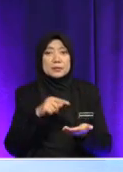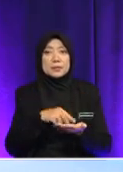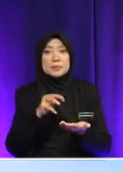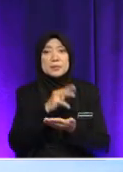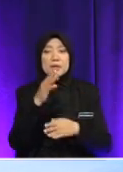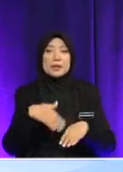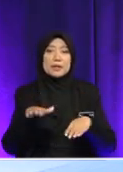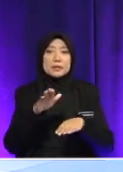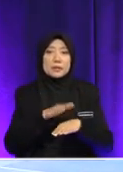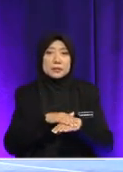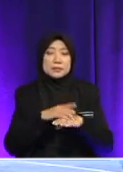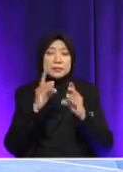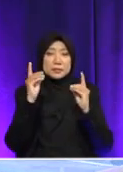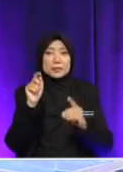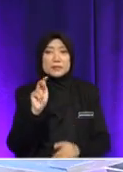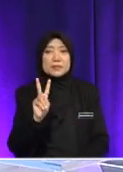slot Menengah Atas